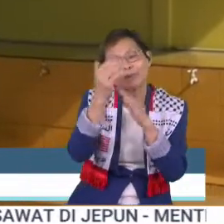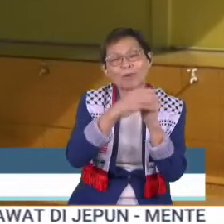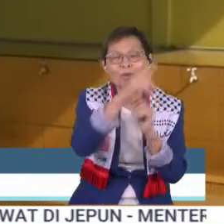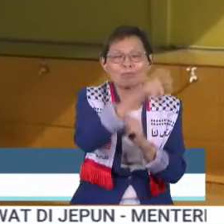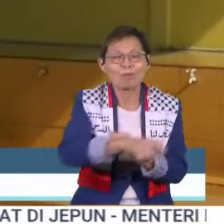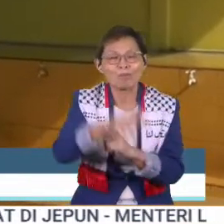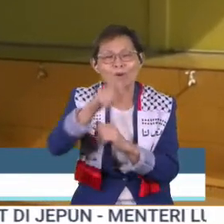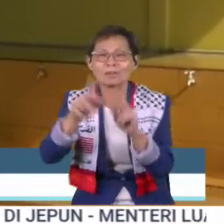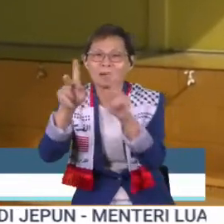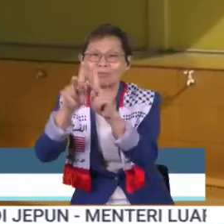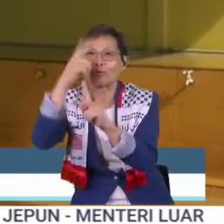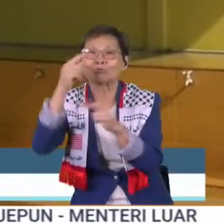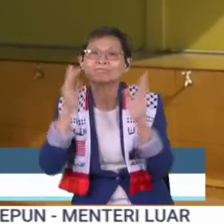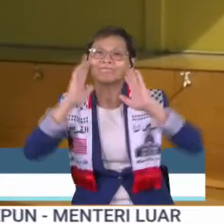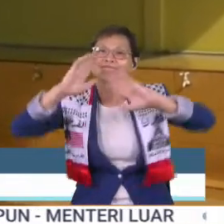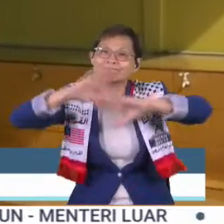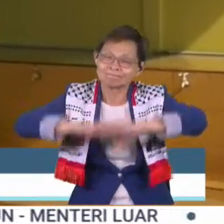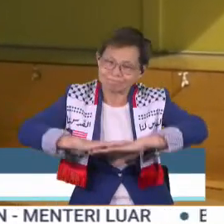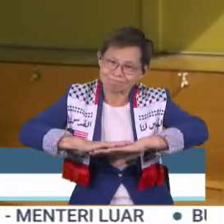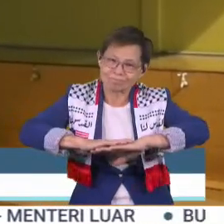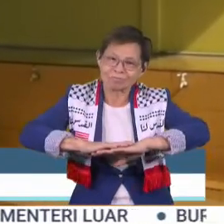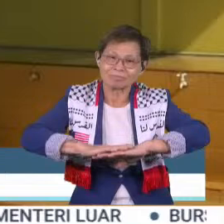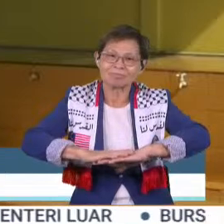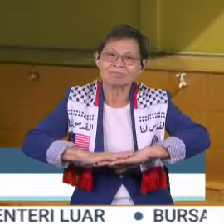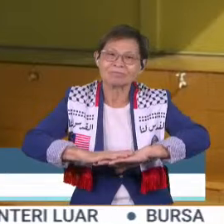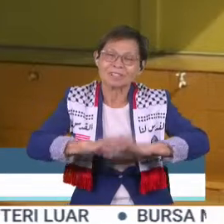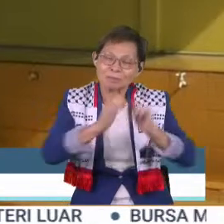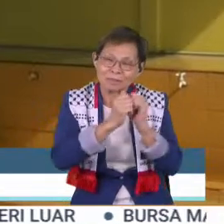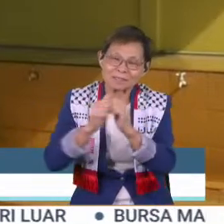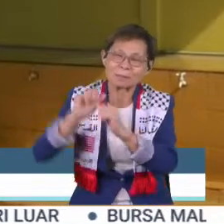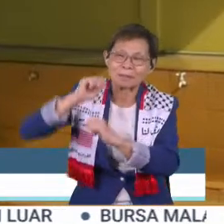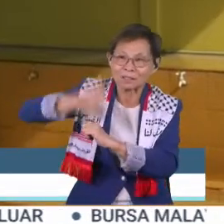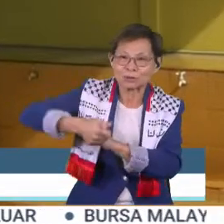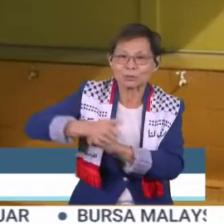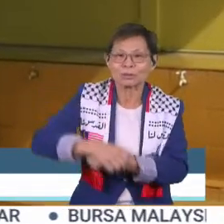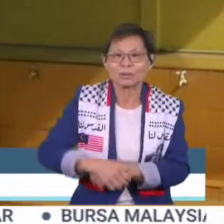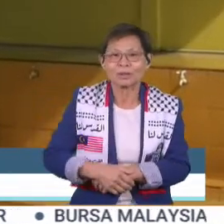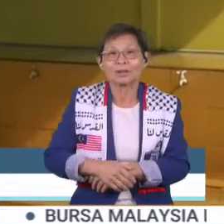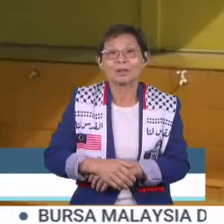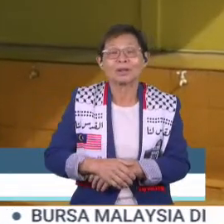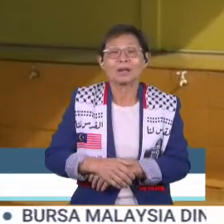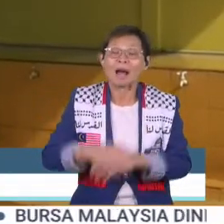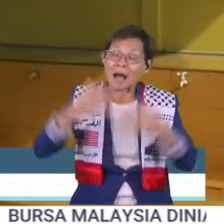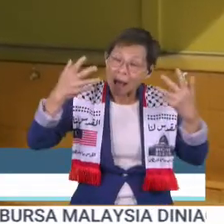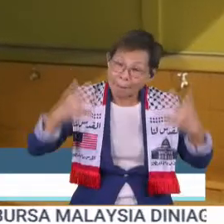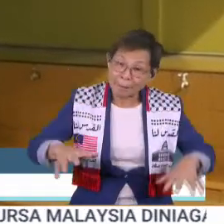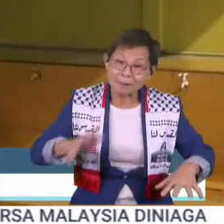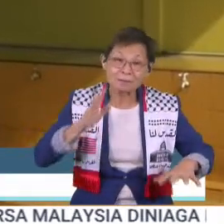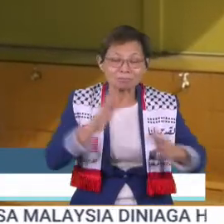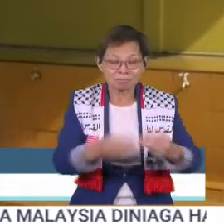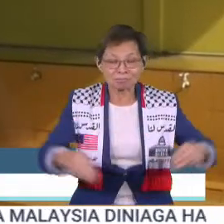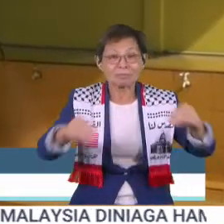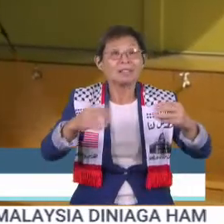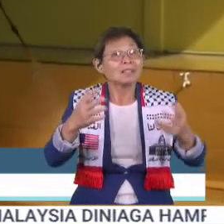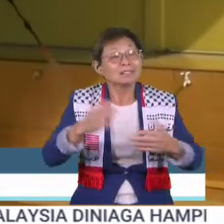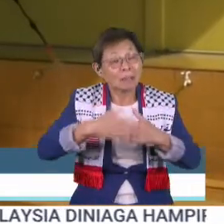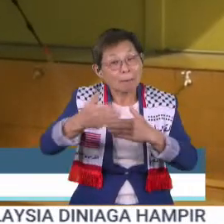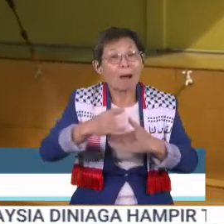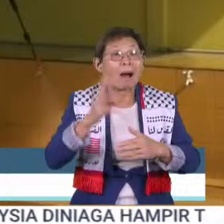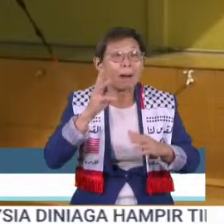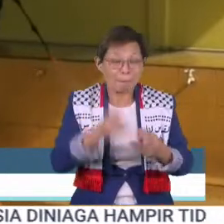kepada penduduk kampung ini untuk menunaikan solat jemaah esok. Selepas masjid ini ditenggelami air